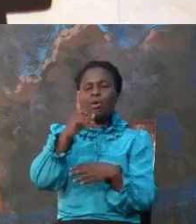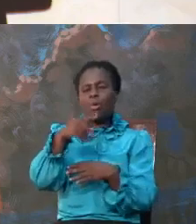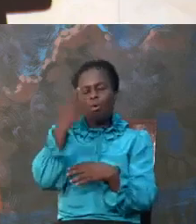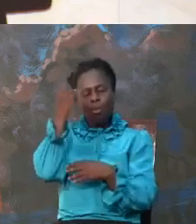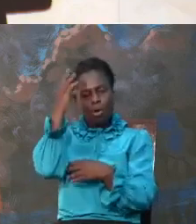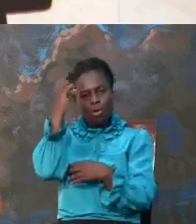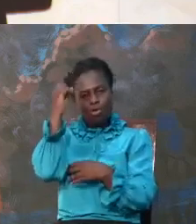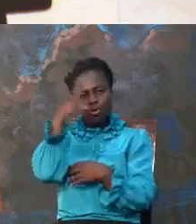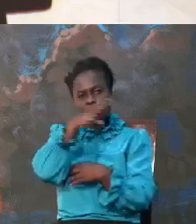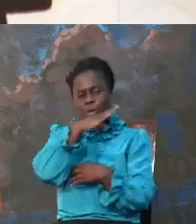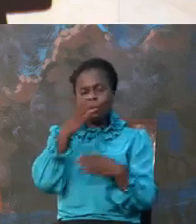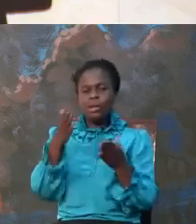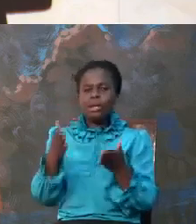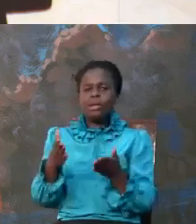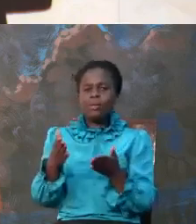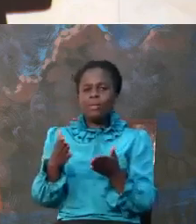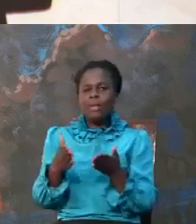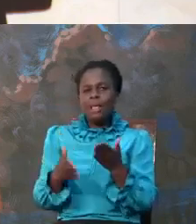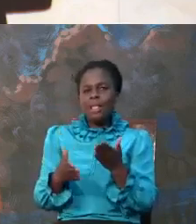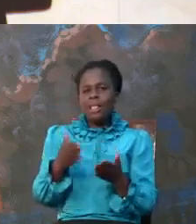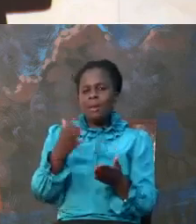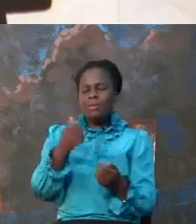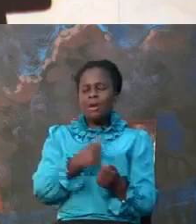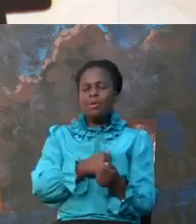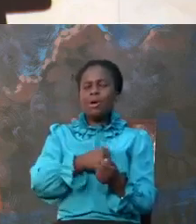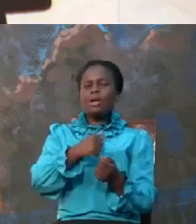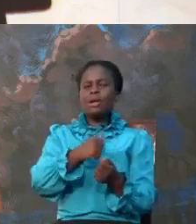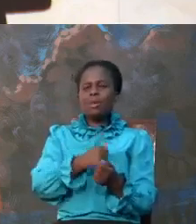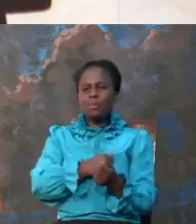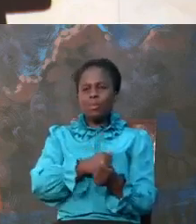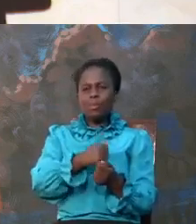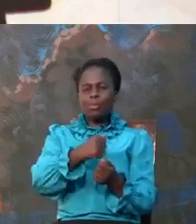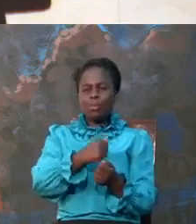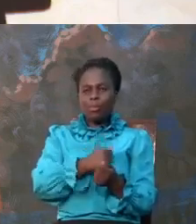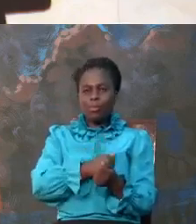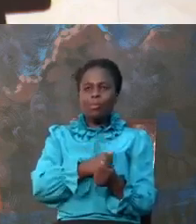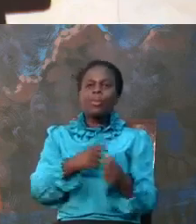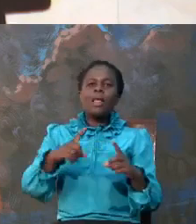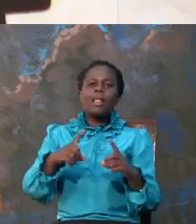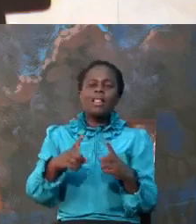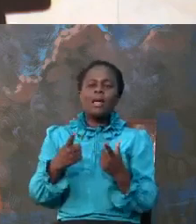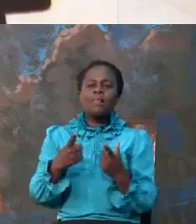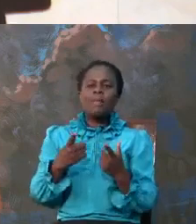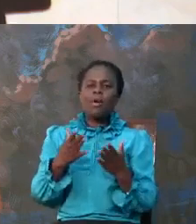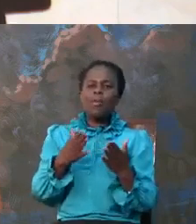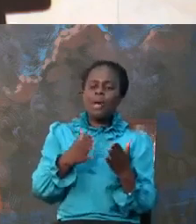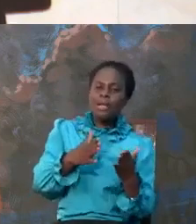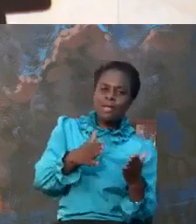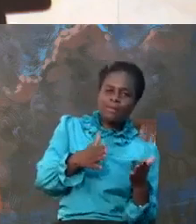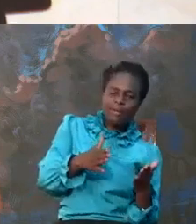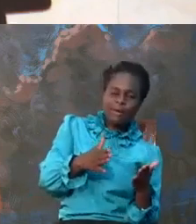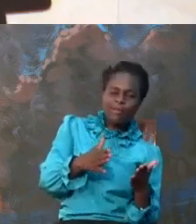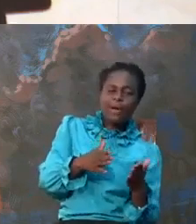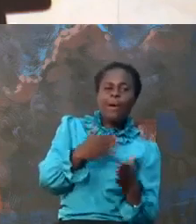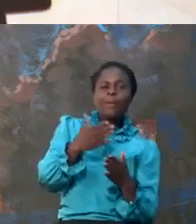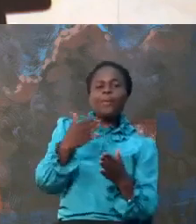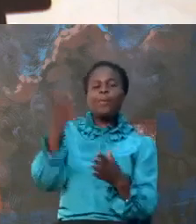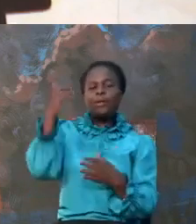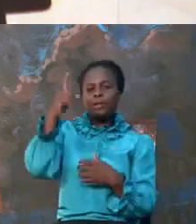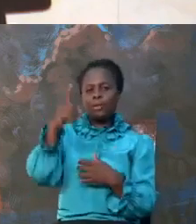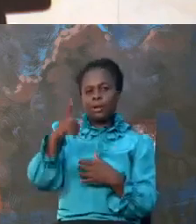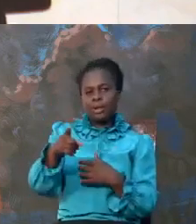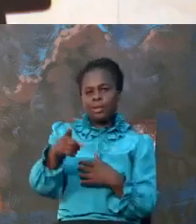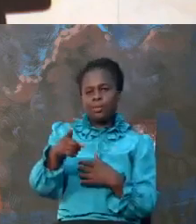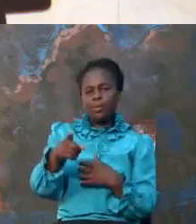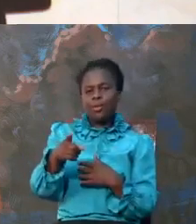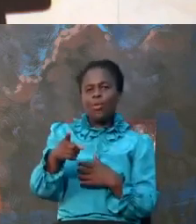wagonjwa jioni ya leo. Wenda wanapumu, wanavuta hewa kwa shida, wenda wanakifafa jioni ya leo. Popote waliko,